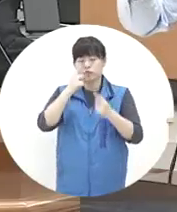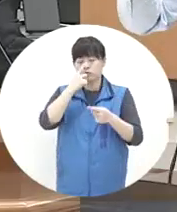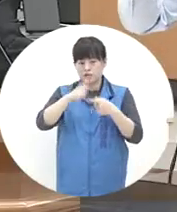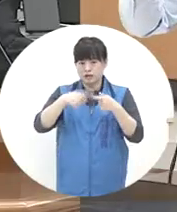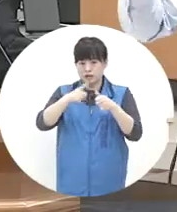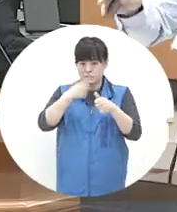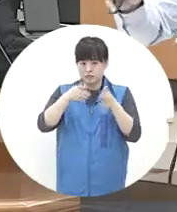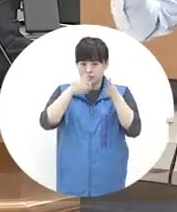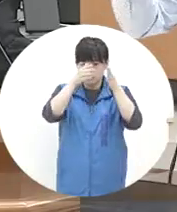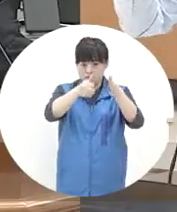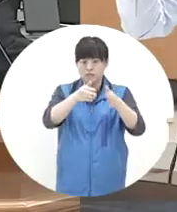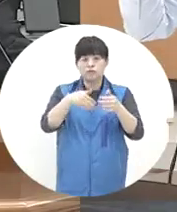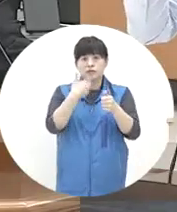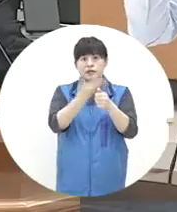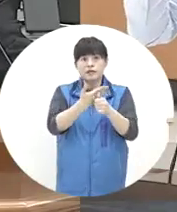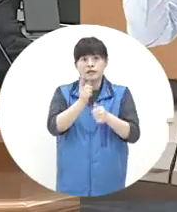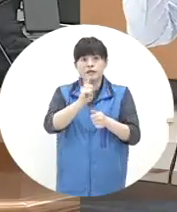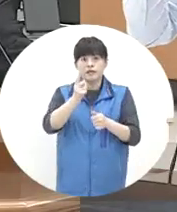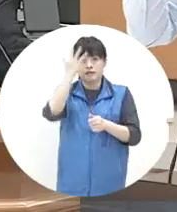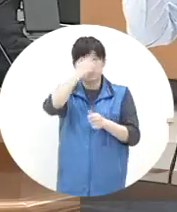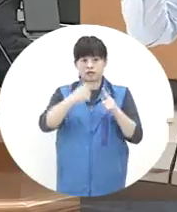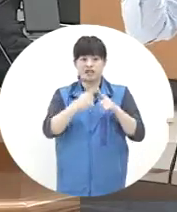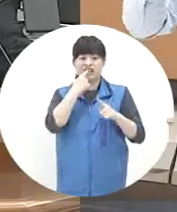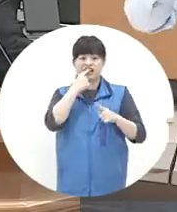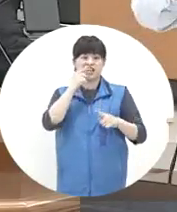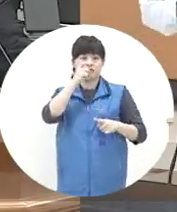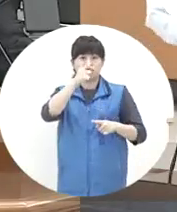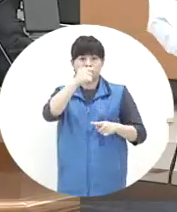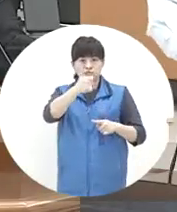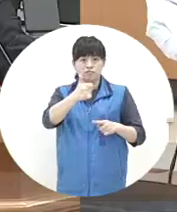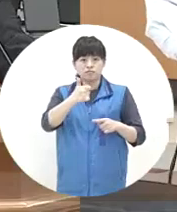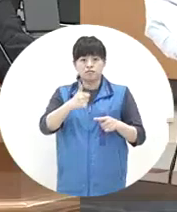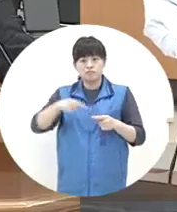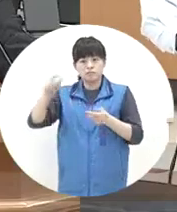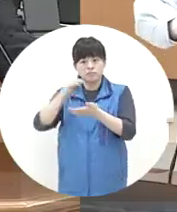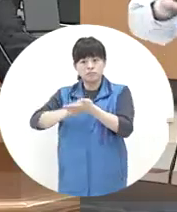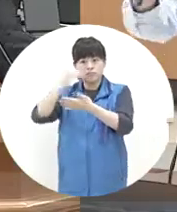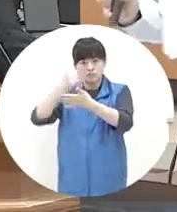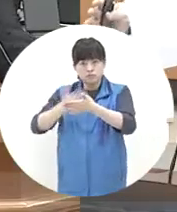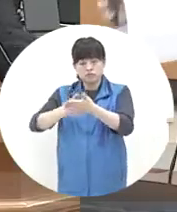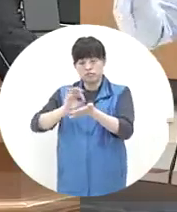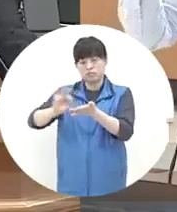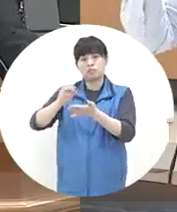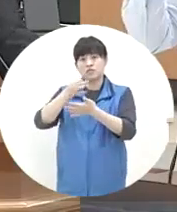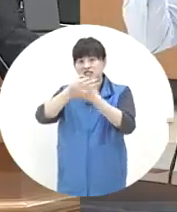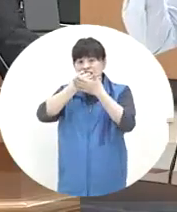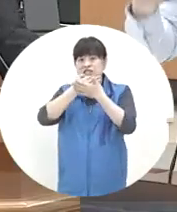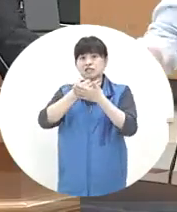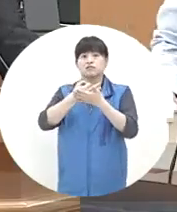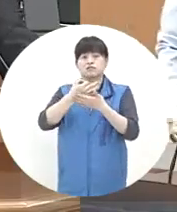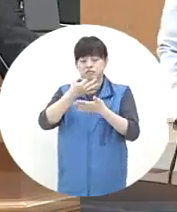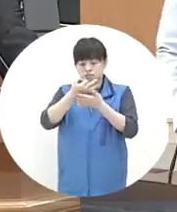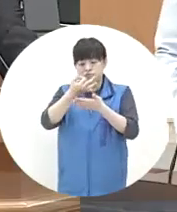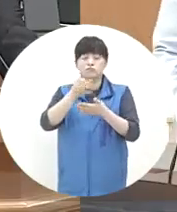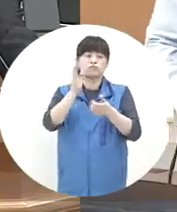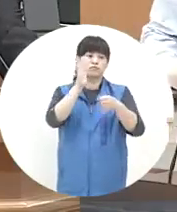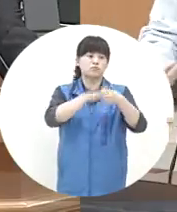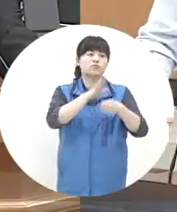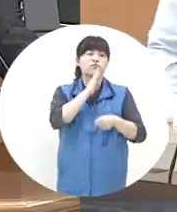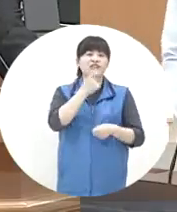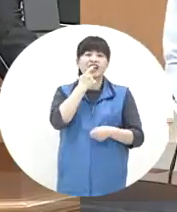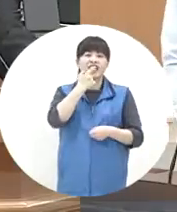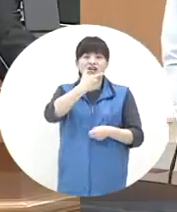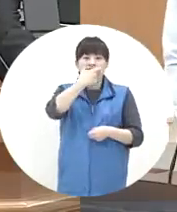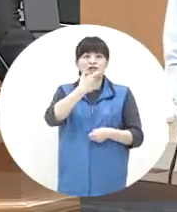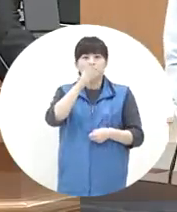这个让那个老人家的牙齿更好，让他减少去看医生的钱，齁，啊把这个钱花在老人家的牙齿，齁，啊是不是可